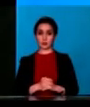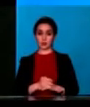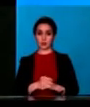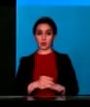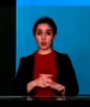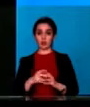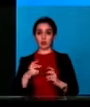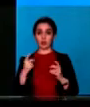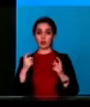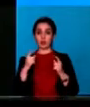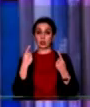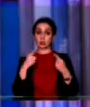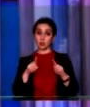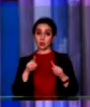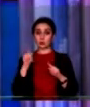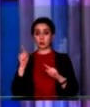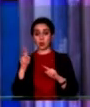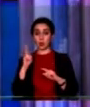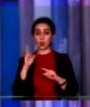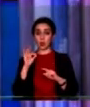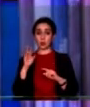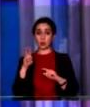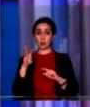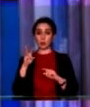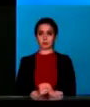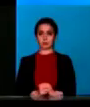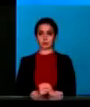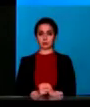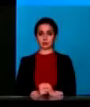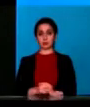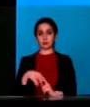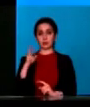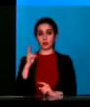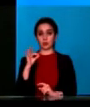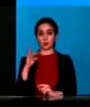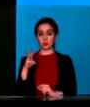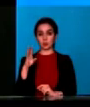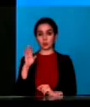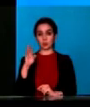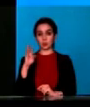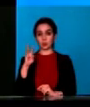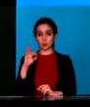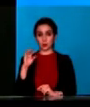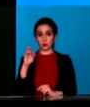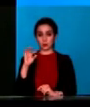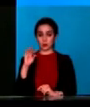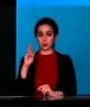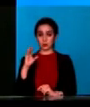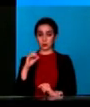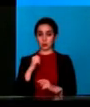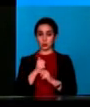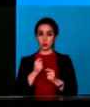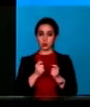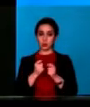Navbatdagi obyektimiz bu combo box boshqaruv obyekti. Combo box obyekti boshqaruv obyekti